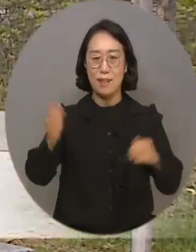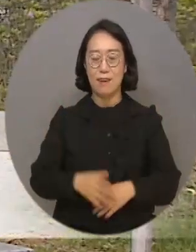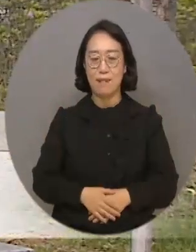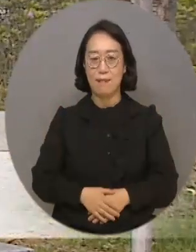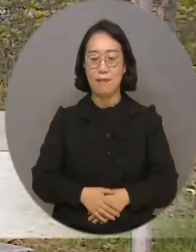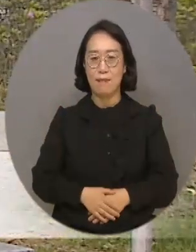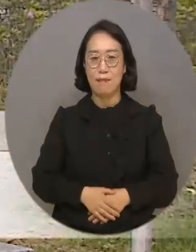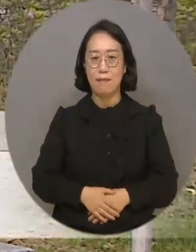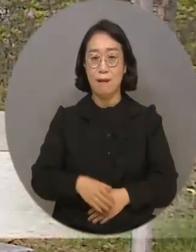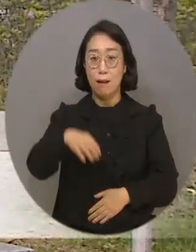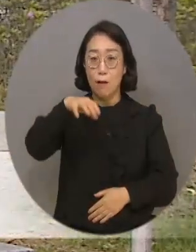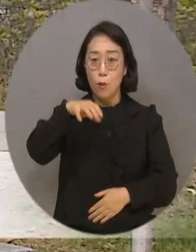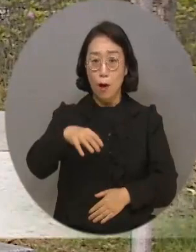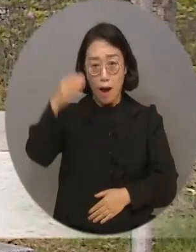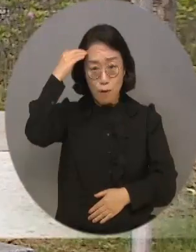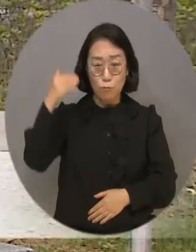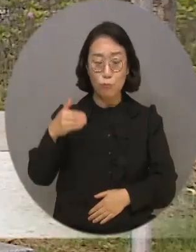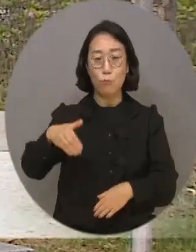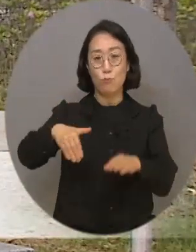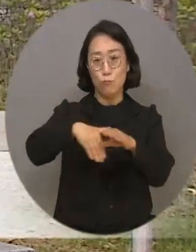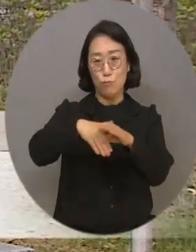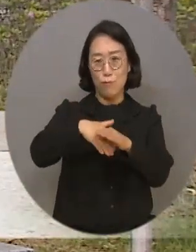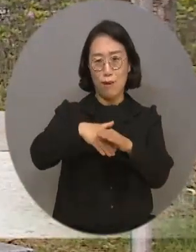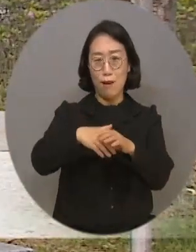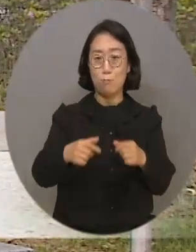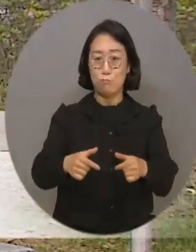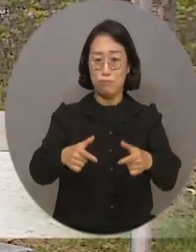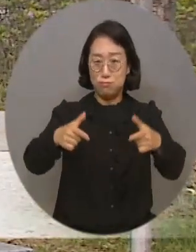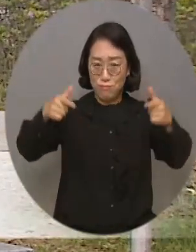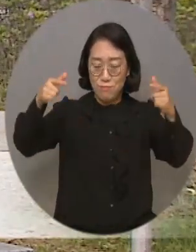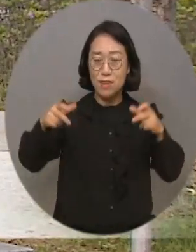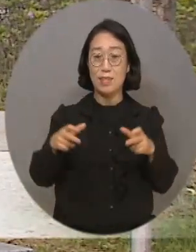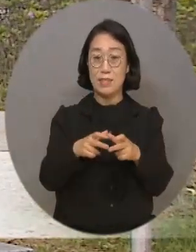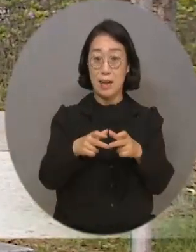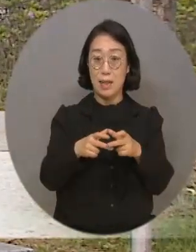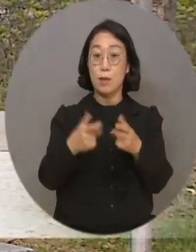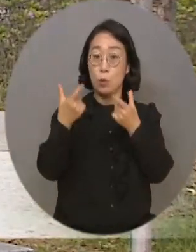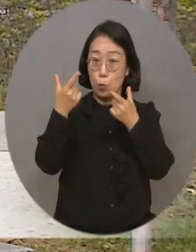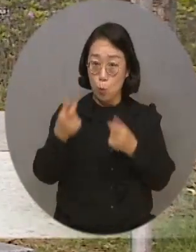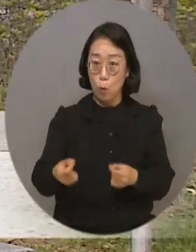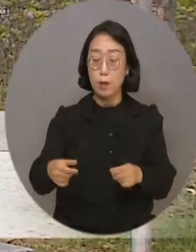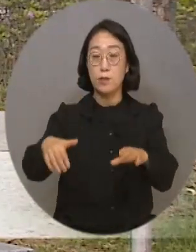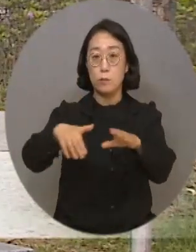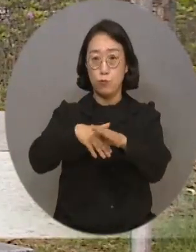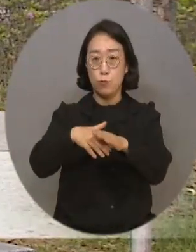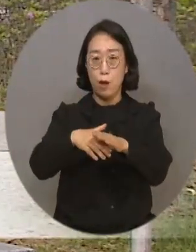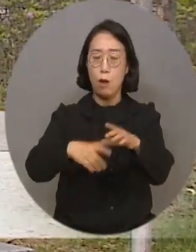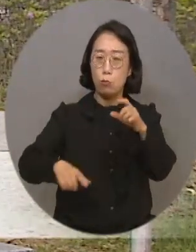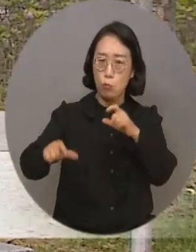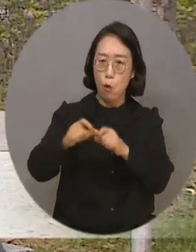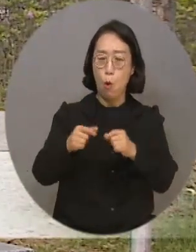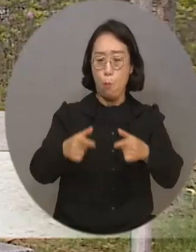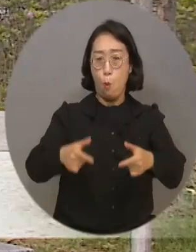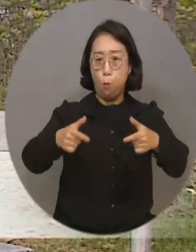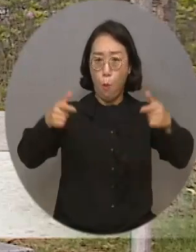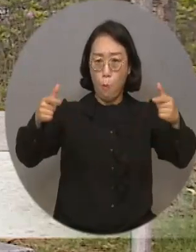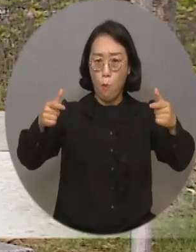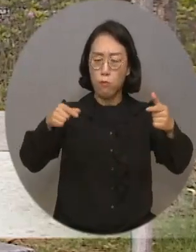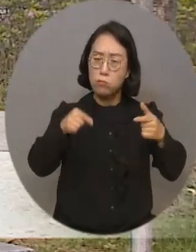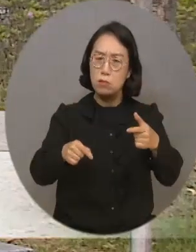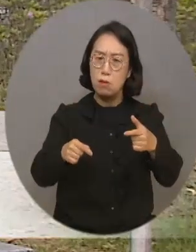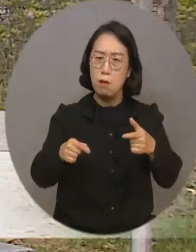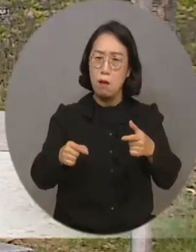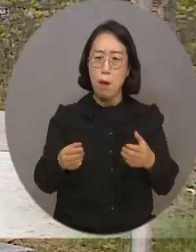대한민국이 문화시대로 바뀌고 가지고 있지 않습니까? 장애인의 문화가 뭐 활성화되지 않고 계속 묻혀있는 게